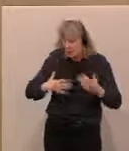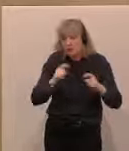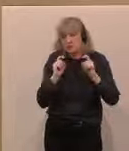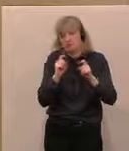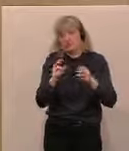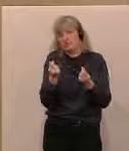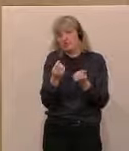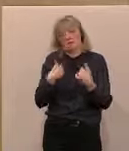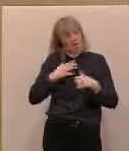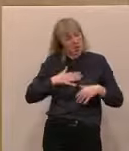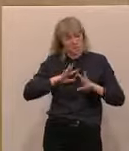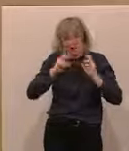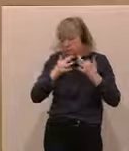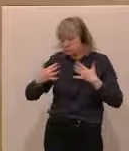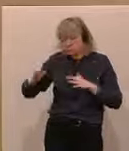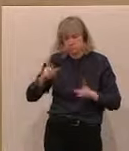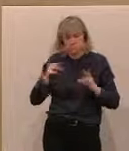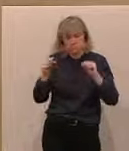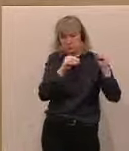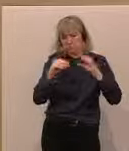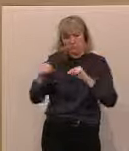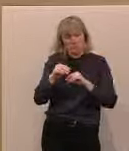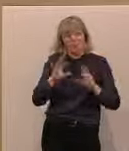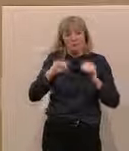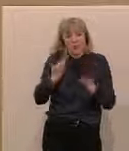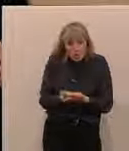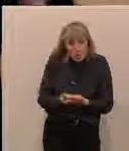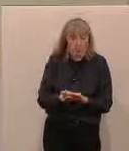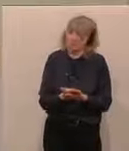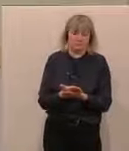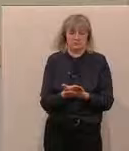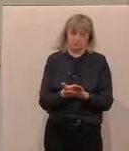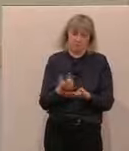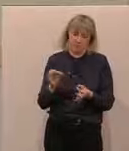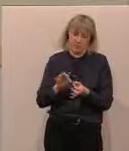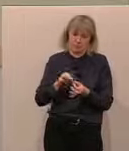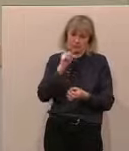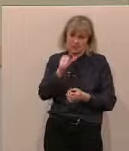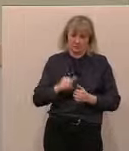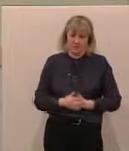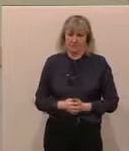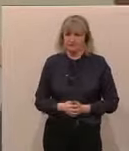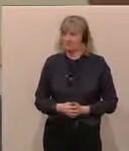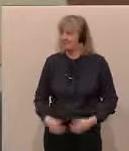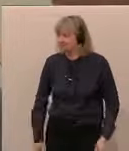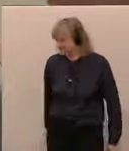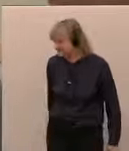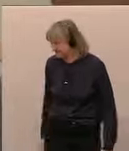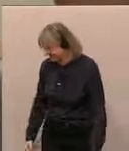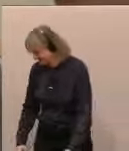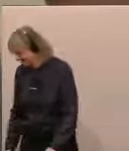Finanzierung. Ich bin gerne zu allem bereit, das kann man alles beleuchten. So wird es nicht funktionieren. Betont